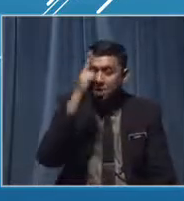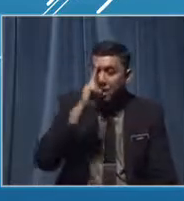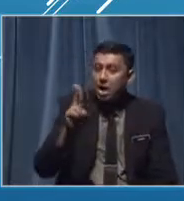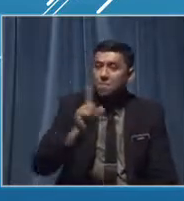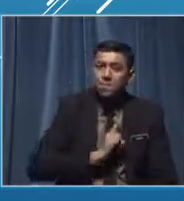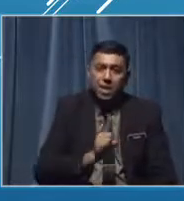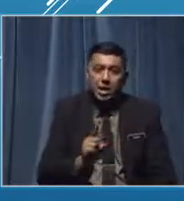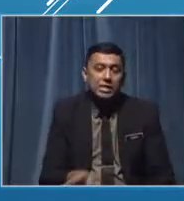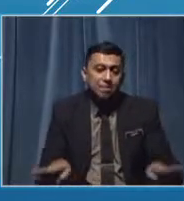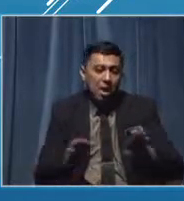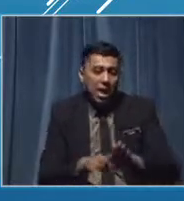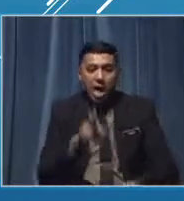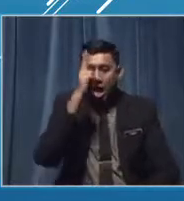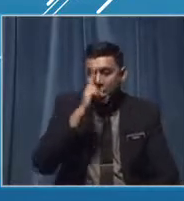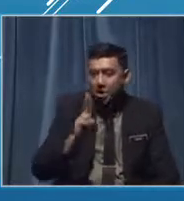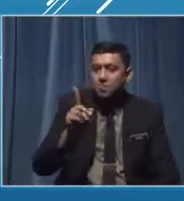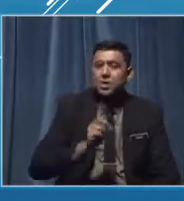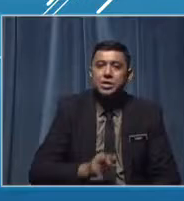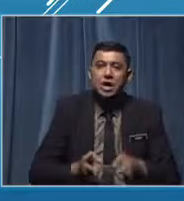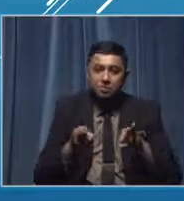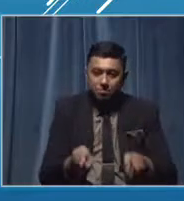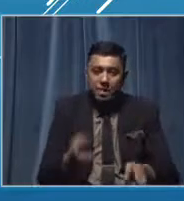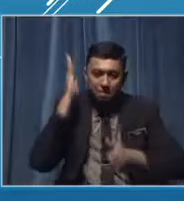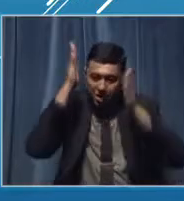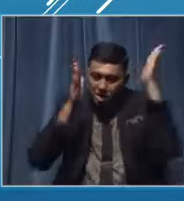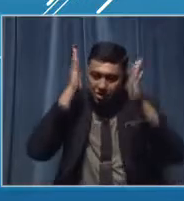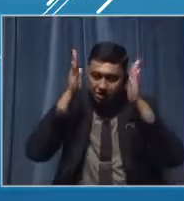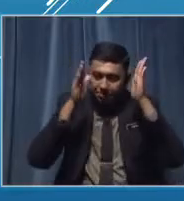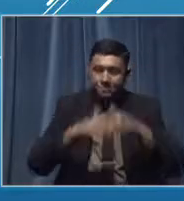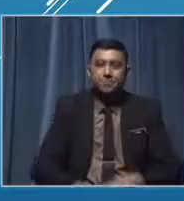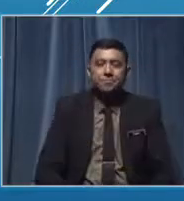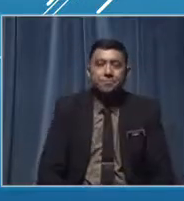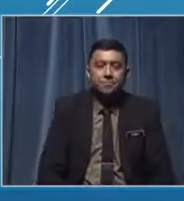Islam sebagai agama rasmi Malaysia.